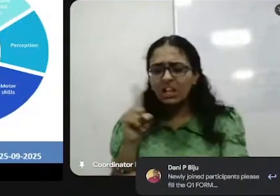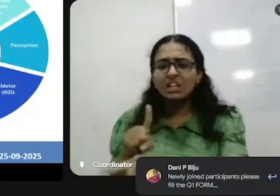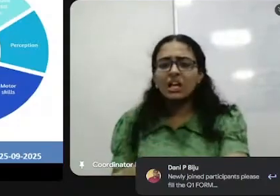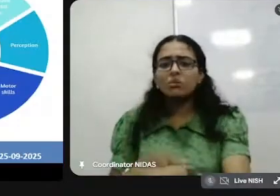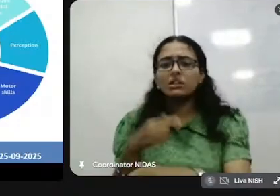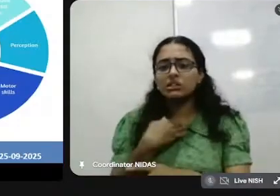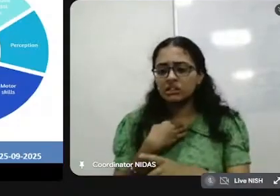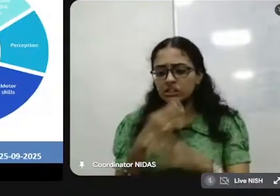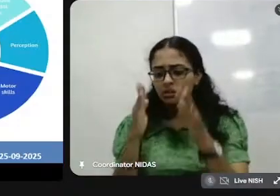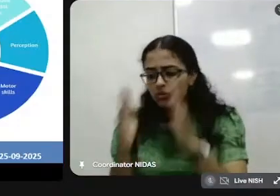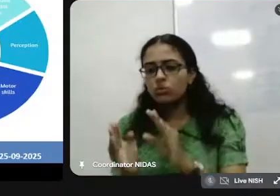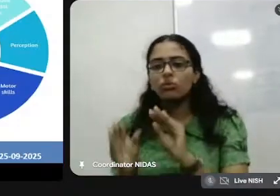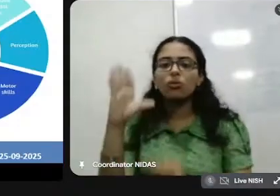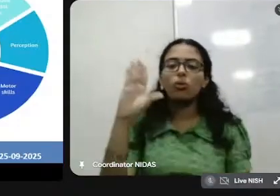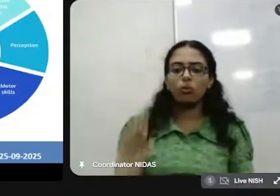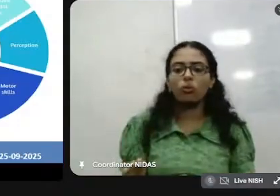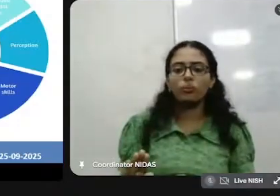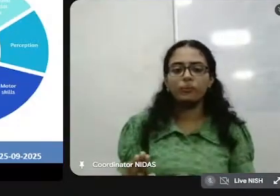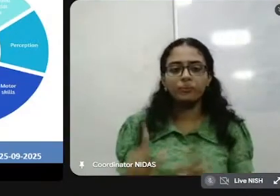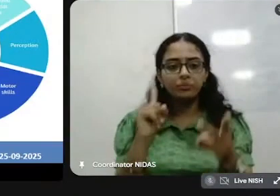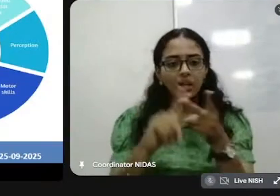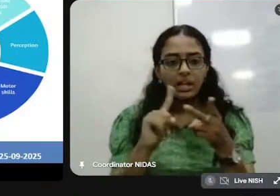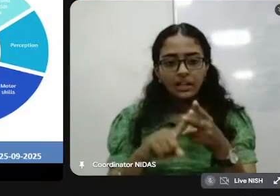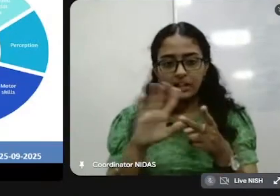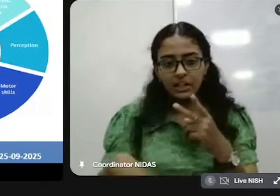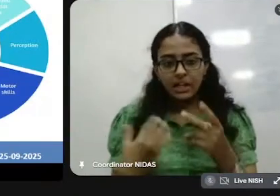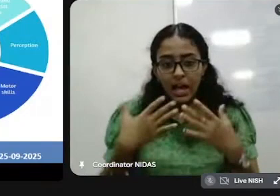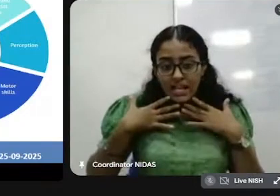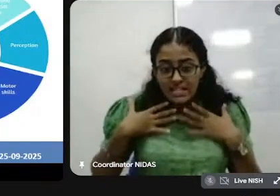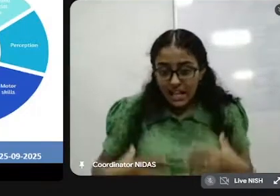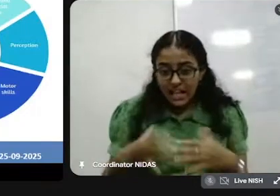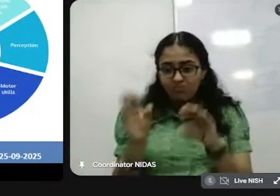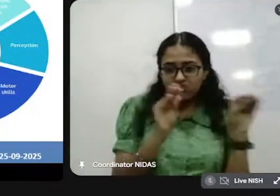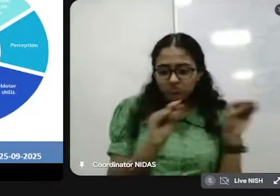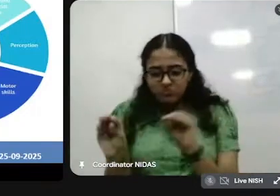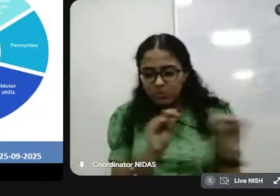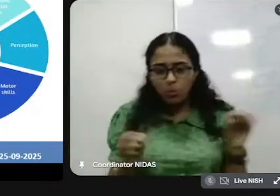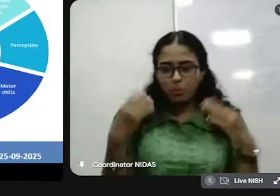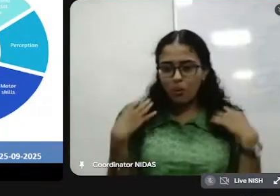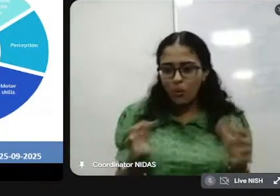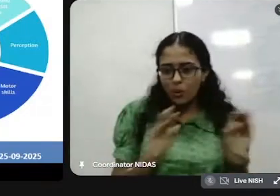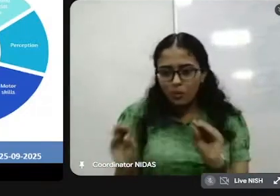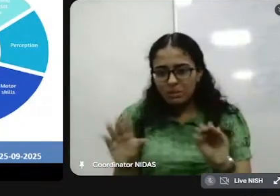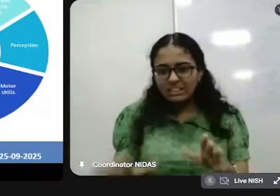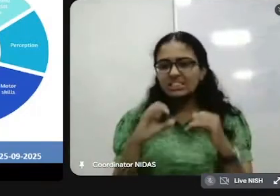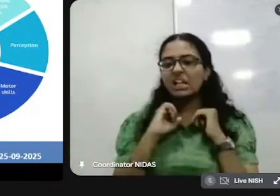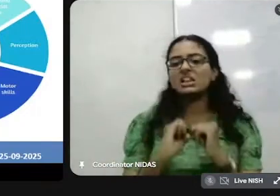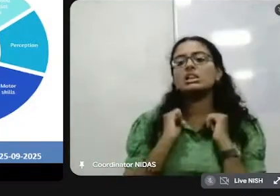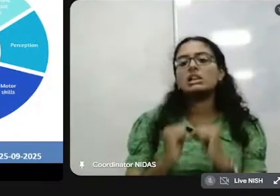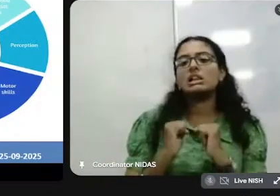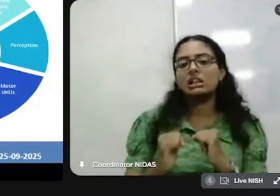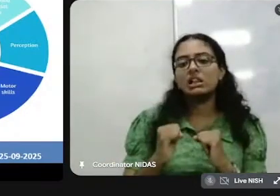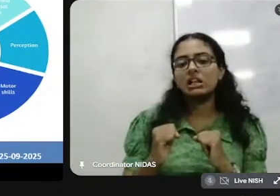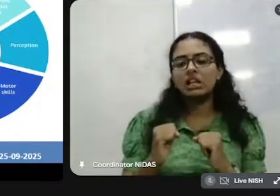രണ്ടാമത്തെ ബുദ്ധിമുട്ട് പറയുന്നതാണ് അപ്രാക്സ്യ, എന്ന് വെച്ചാൽ ആവശ്യമായ രീതിയിൽ ശരീരം ചലിപ്പിക്കാനുള്ള ബുദ്ധിമുട്ട്. അപ്പൊ അതിനൊരു ഉദാഹരണം